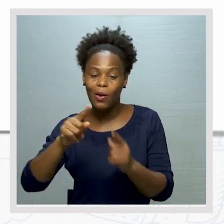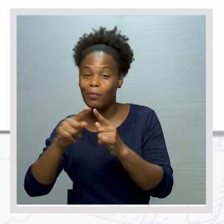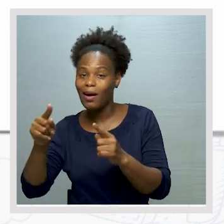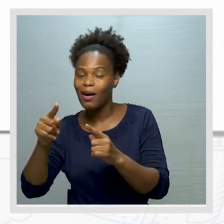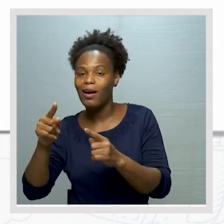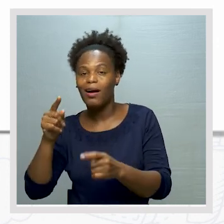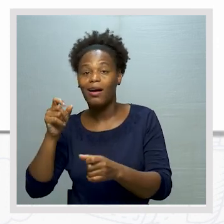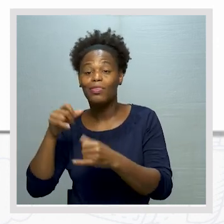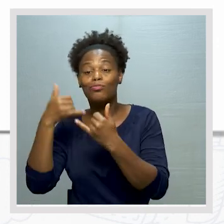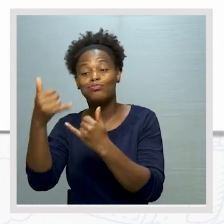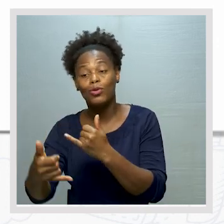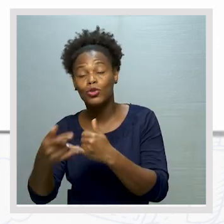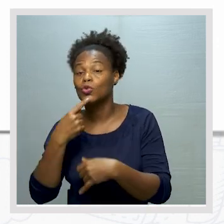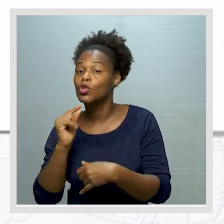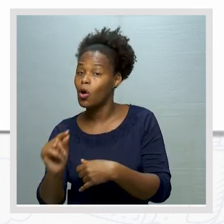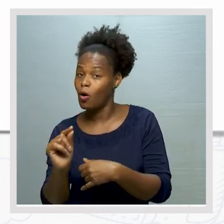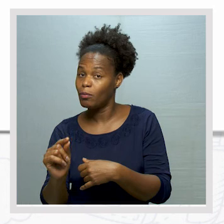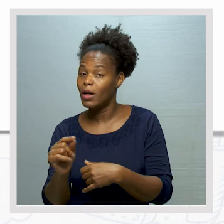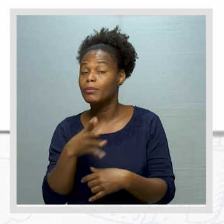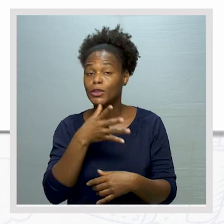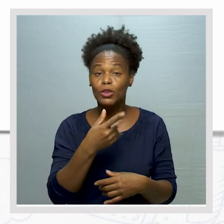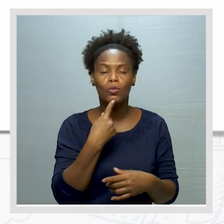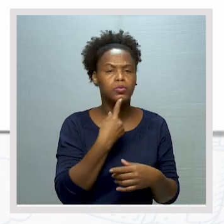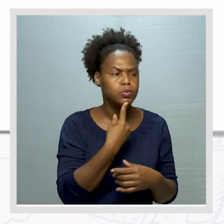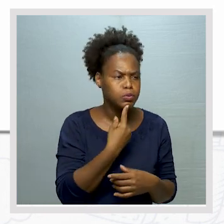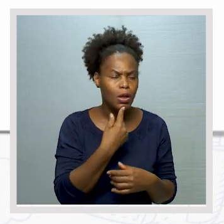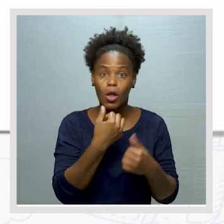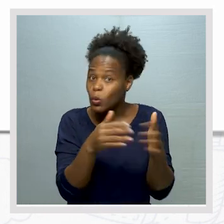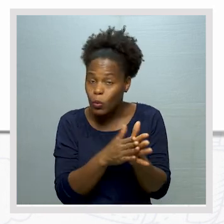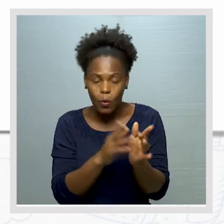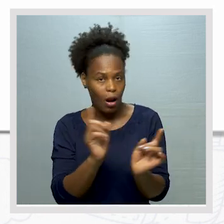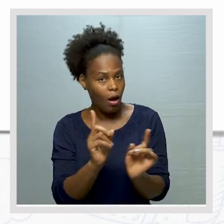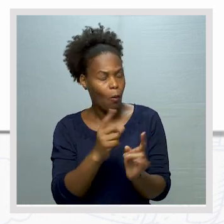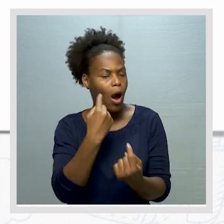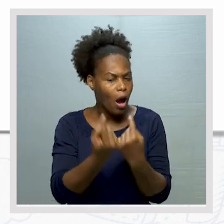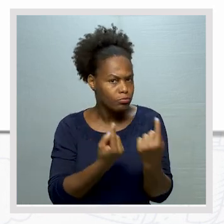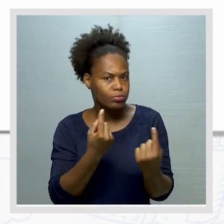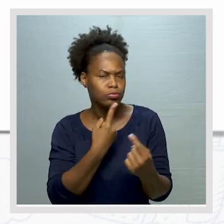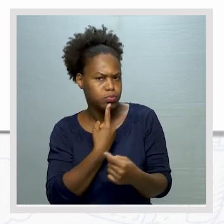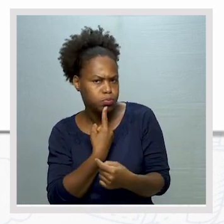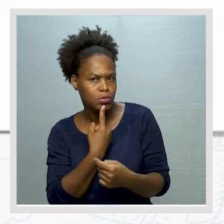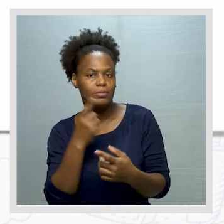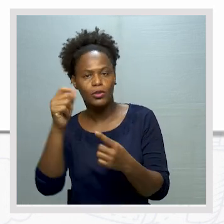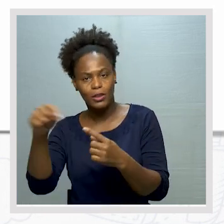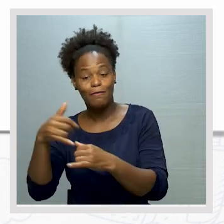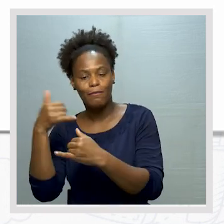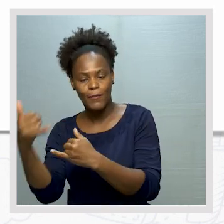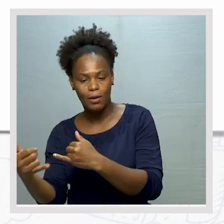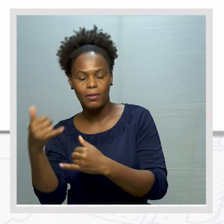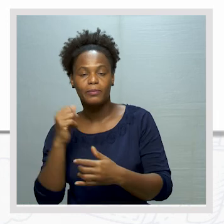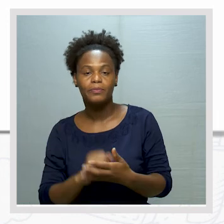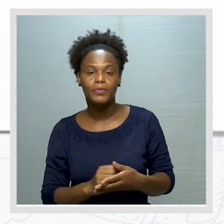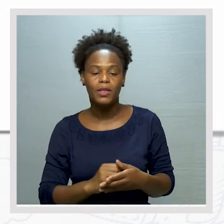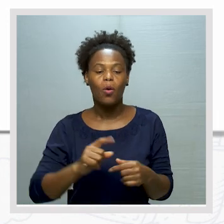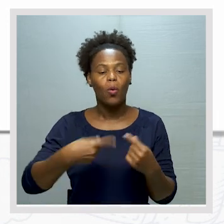après le nom. On dit bien la majorité, pas tous les adjectifs. C'est bon? Deuxième règle, ou alors